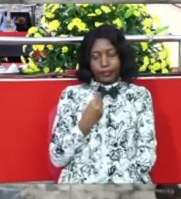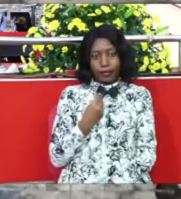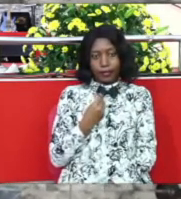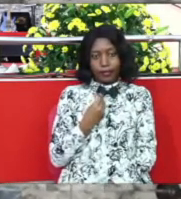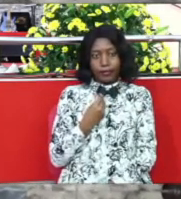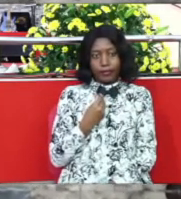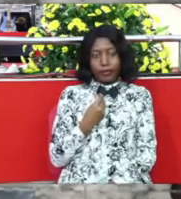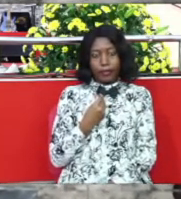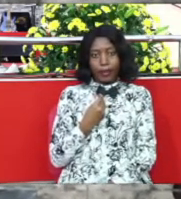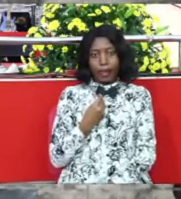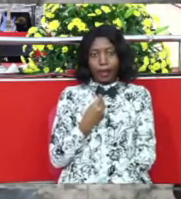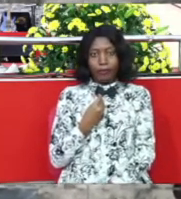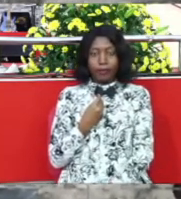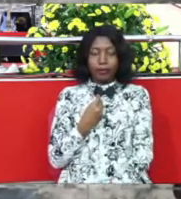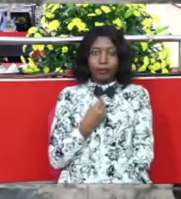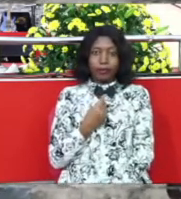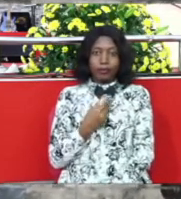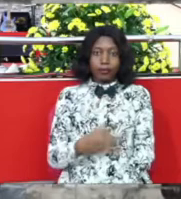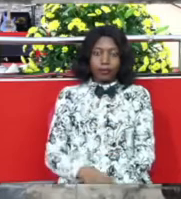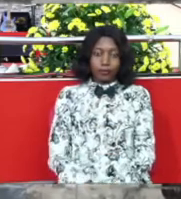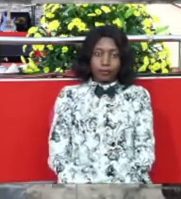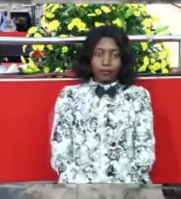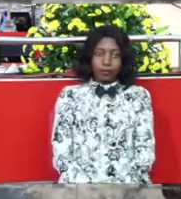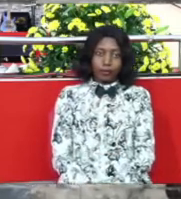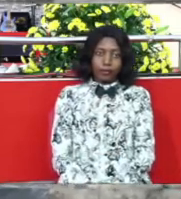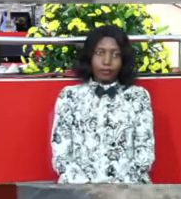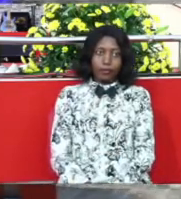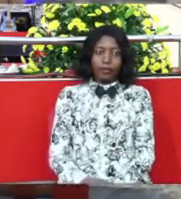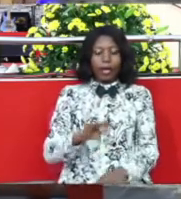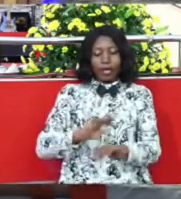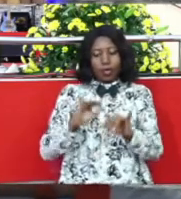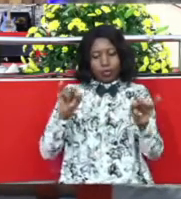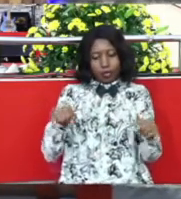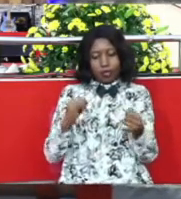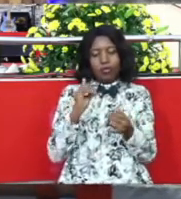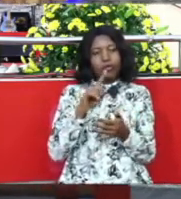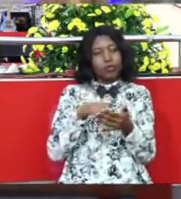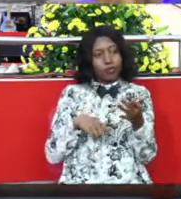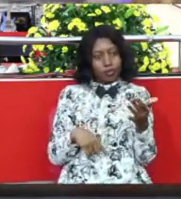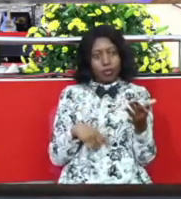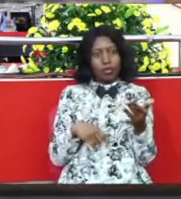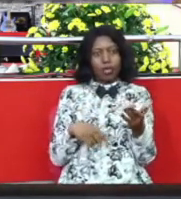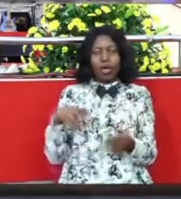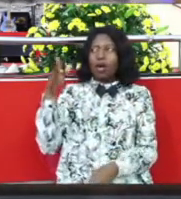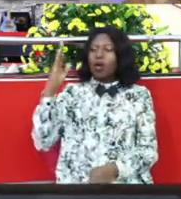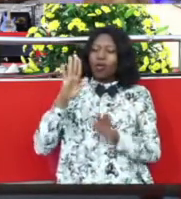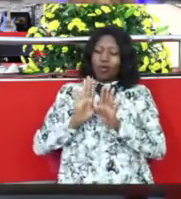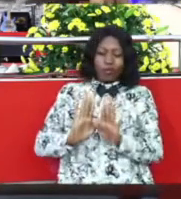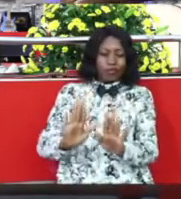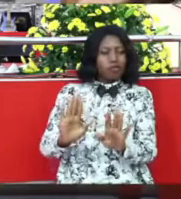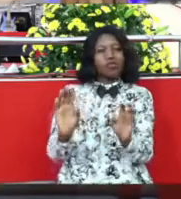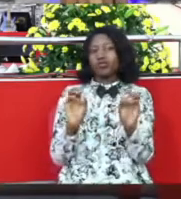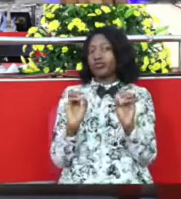jambo ambalo ninataka kuweza kutafuta huyu Mungu. The good news is that God will not force you, will not push you to